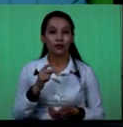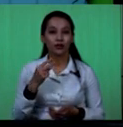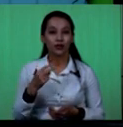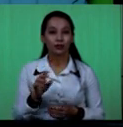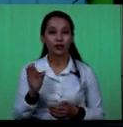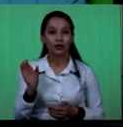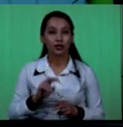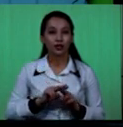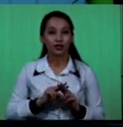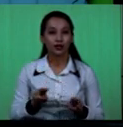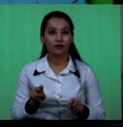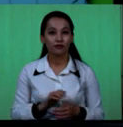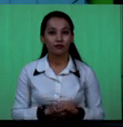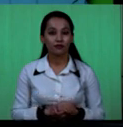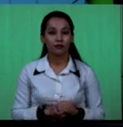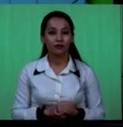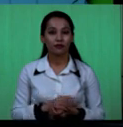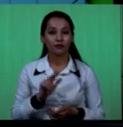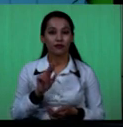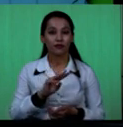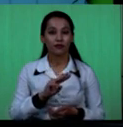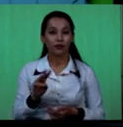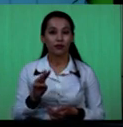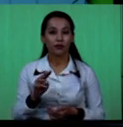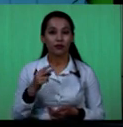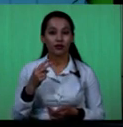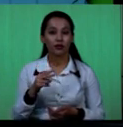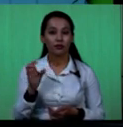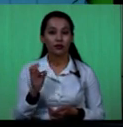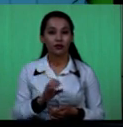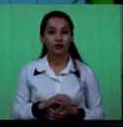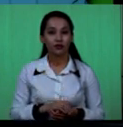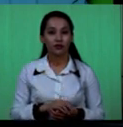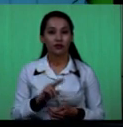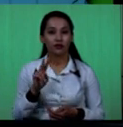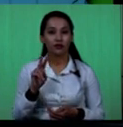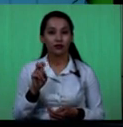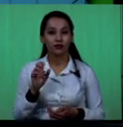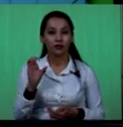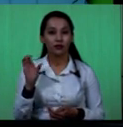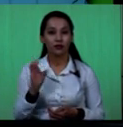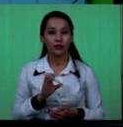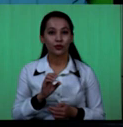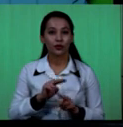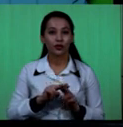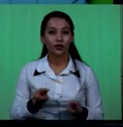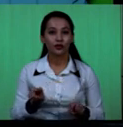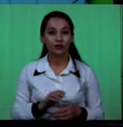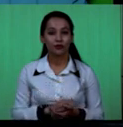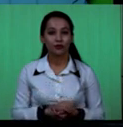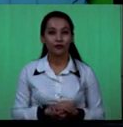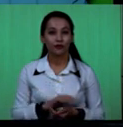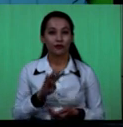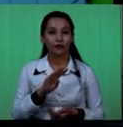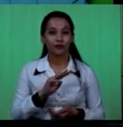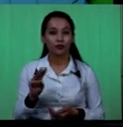120 sekundga teng. 3 minut 20 sekund 200 sekundga teng.